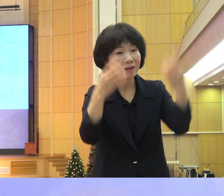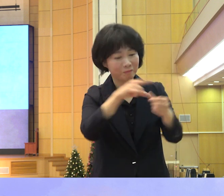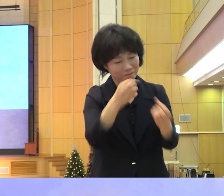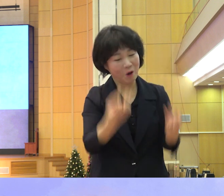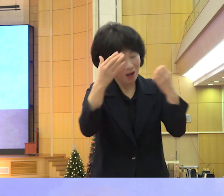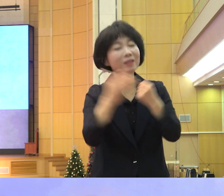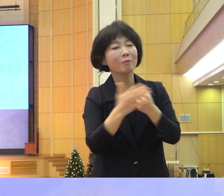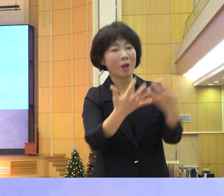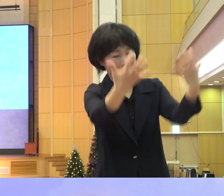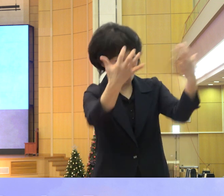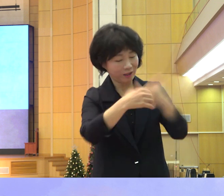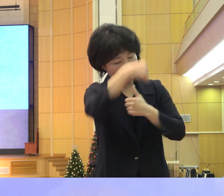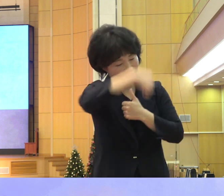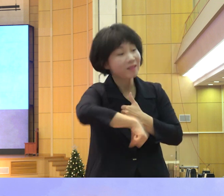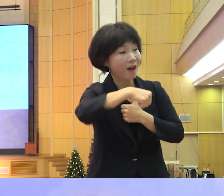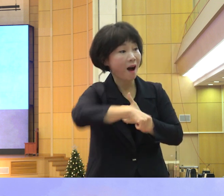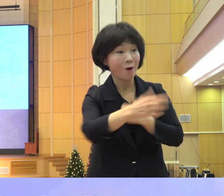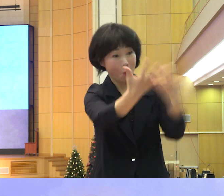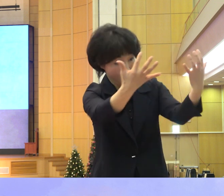아들 사무엘이가 있으니까